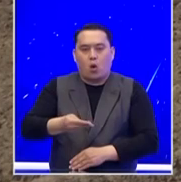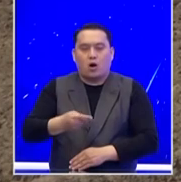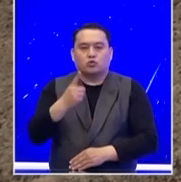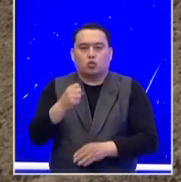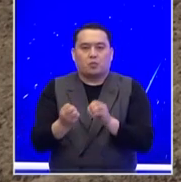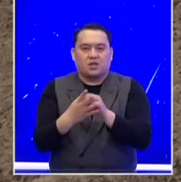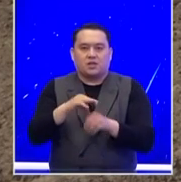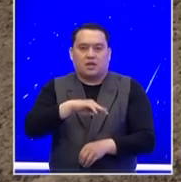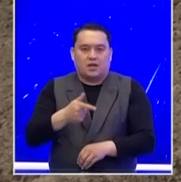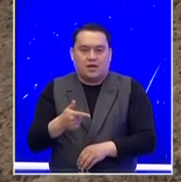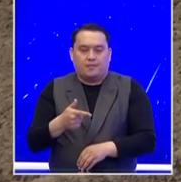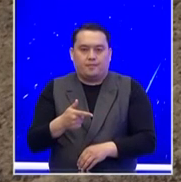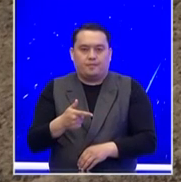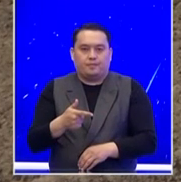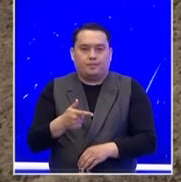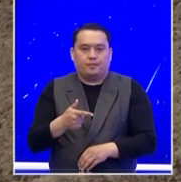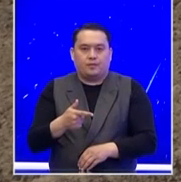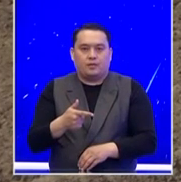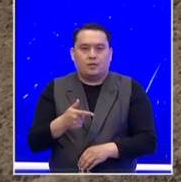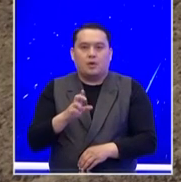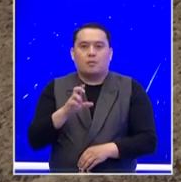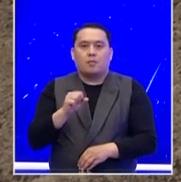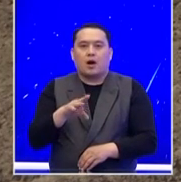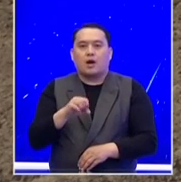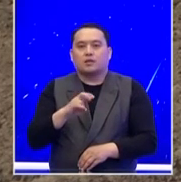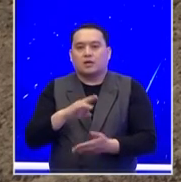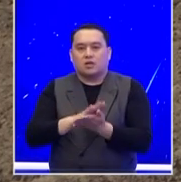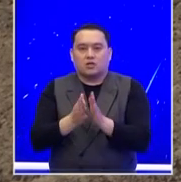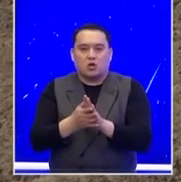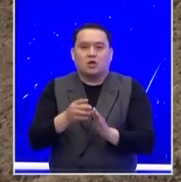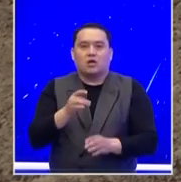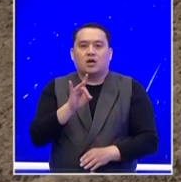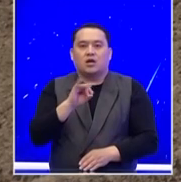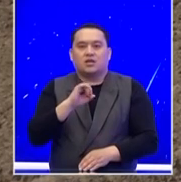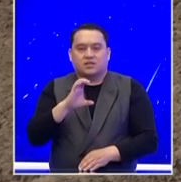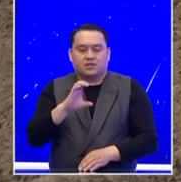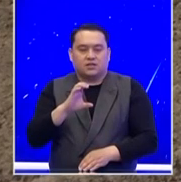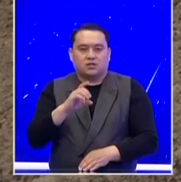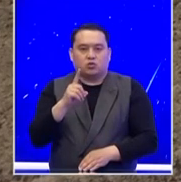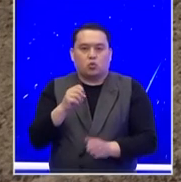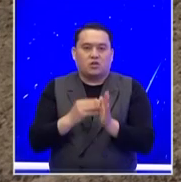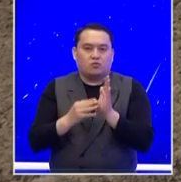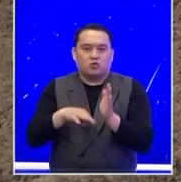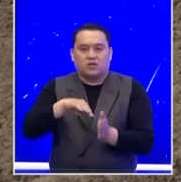тенге. А также с Баканаса рис по 190 тенге и